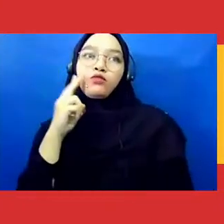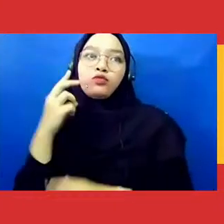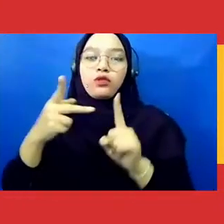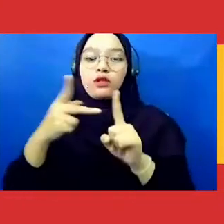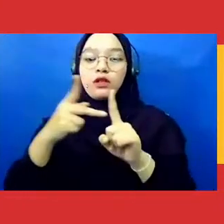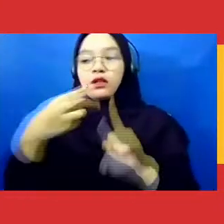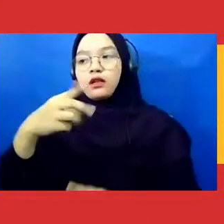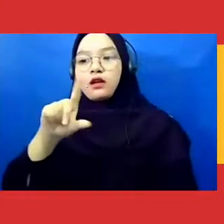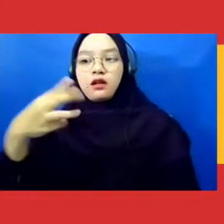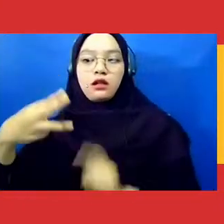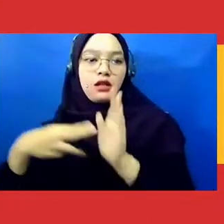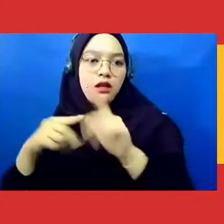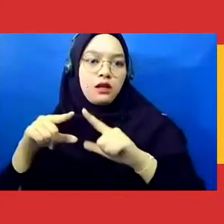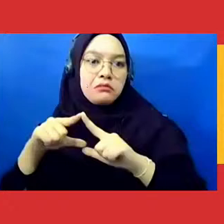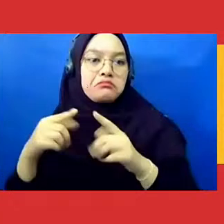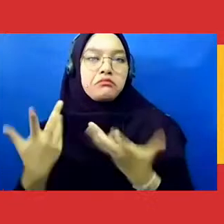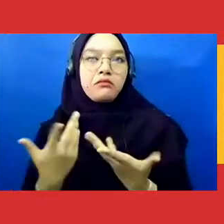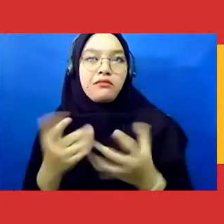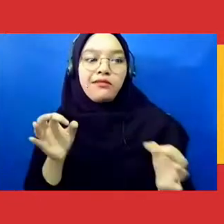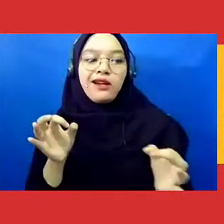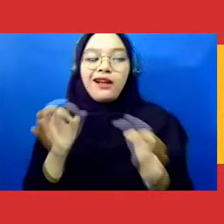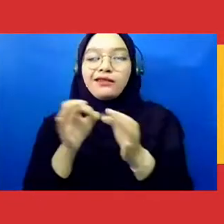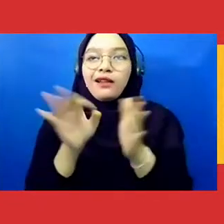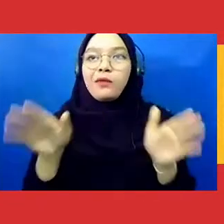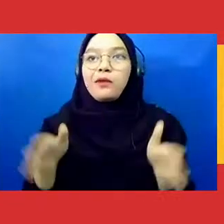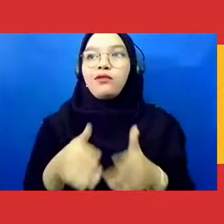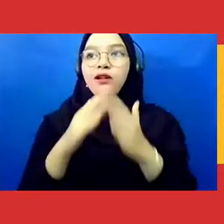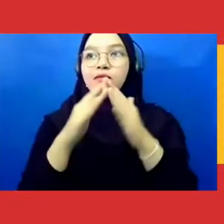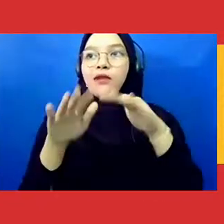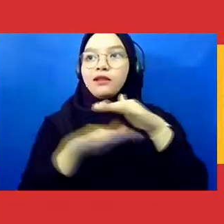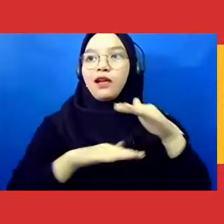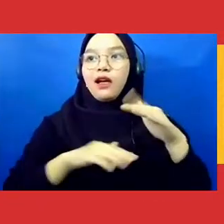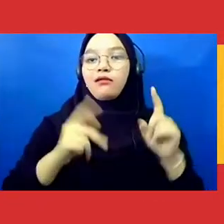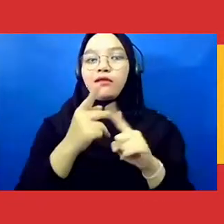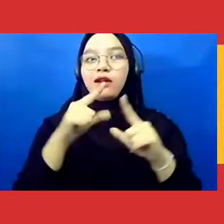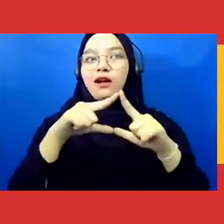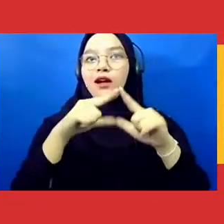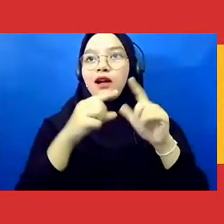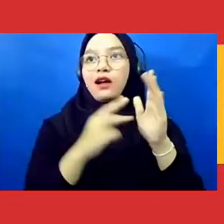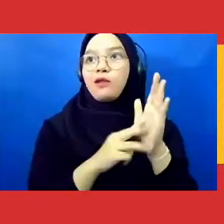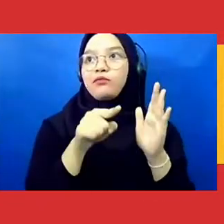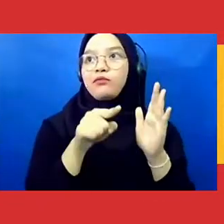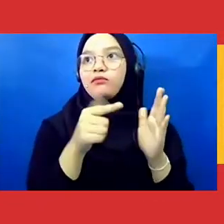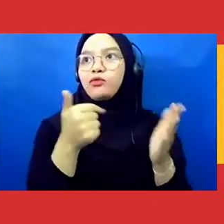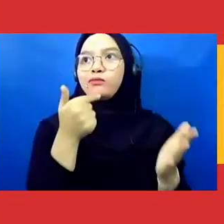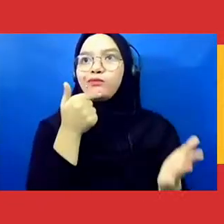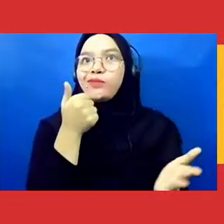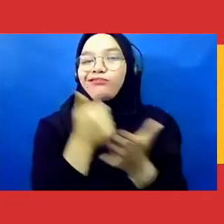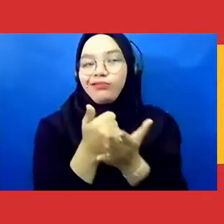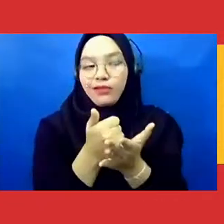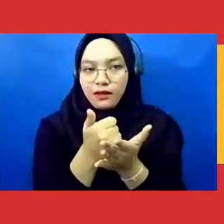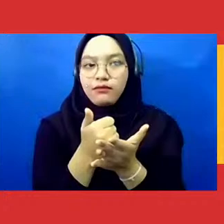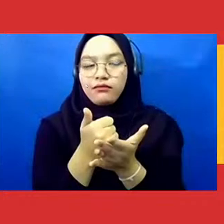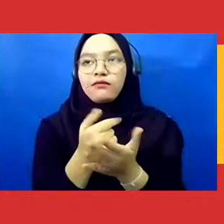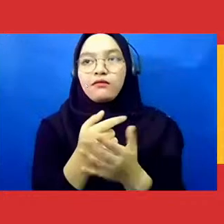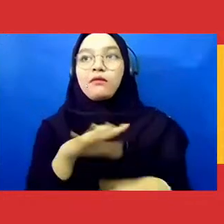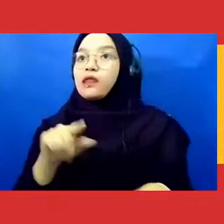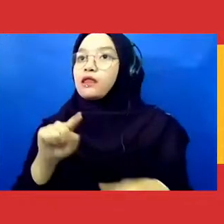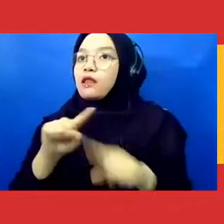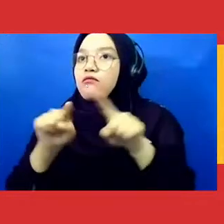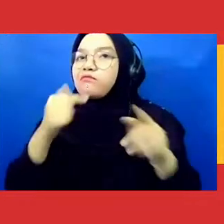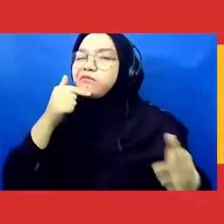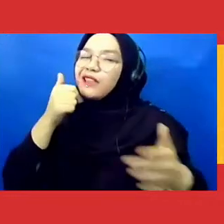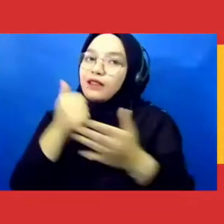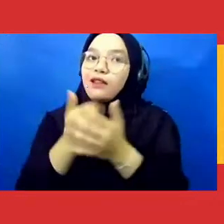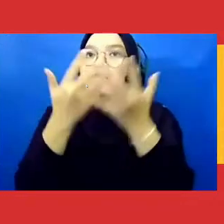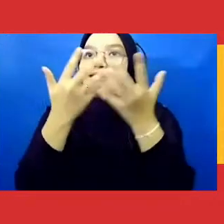bagaimana pendekatan pembangunan berdasarkan HAM ini penting sekali. Yang paling penting bagaimana kita meningkatkan kualitas